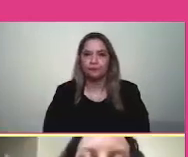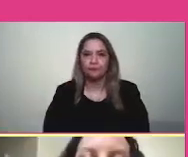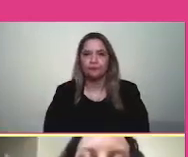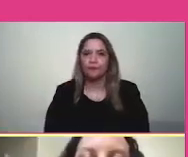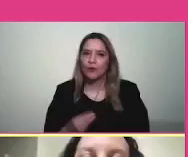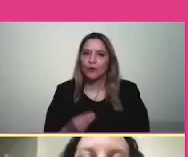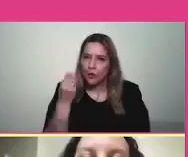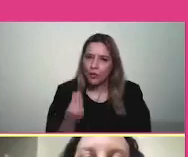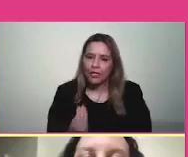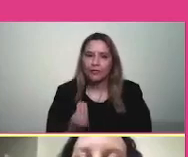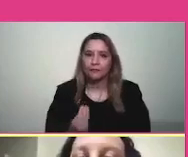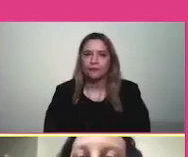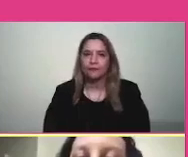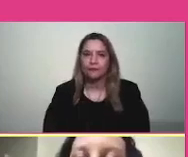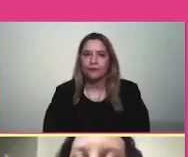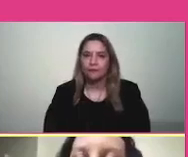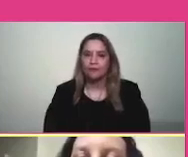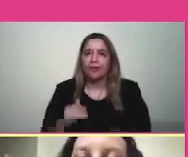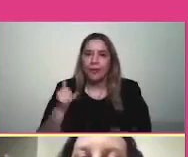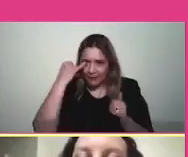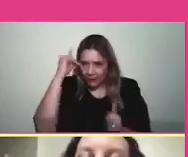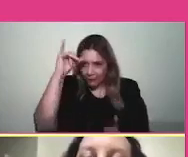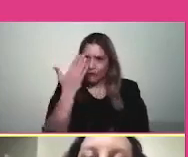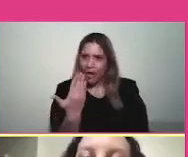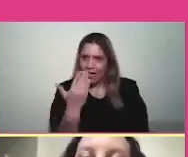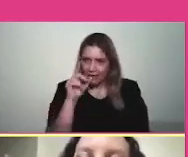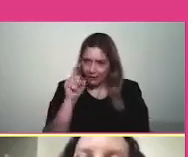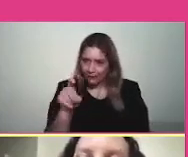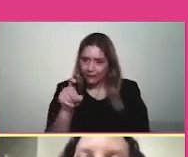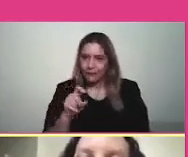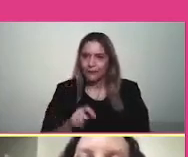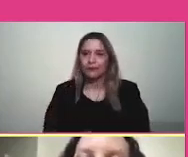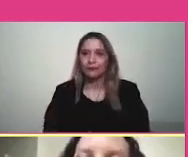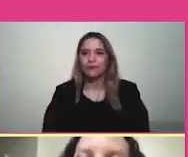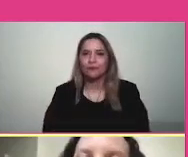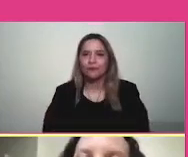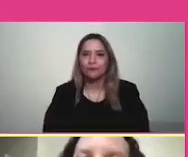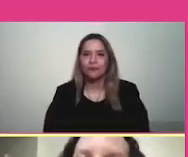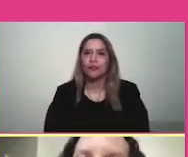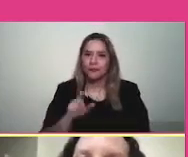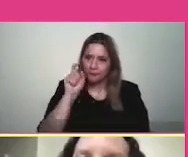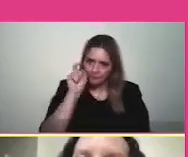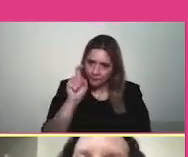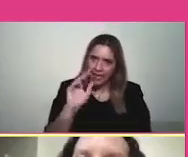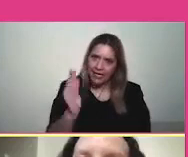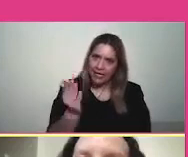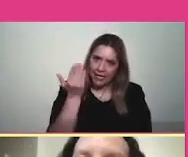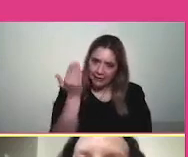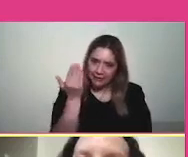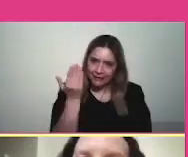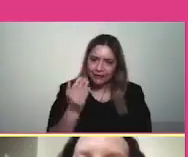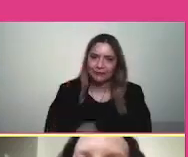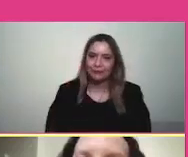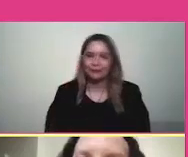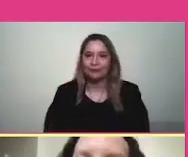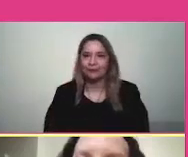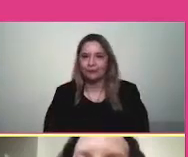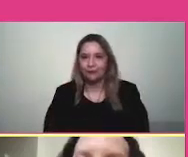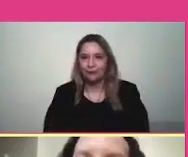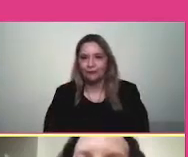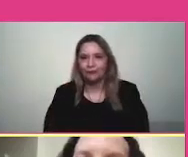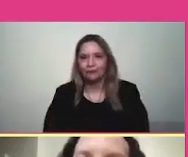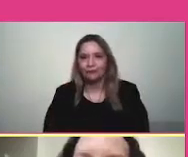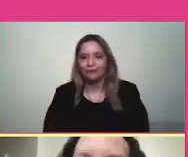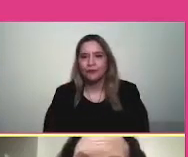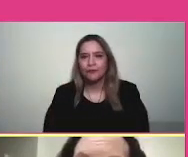Ωραία. Πάμε στο άλλο μηνοταυράκι και σηκώνουμε μία κάρτα. Βασικά, επειδή η